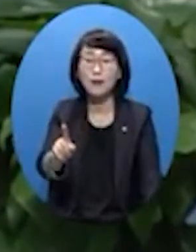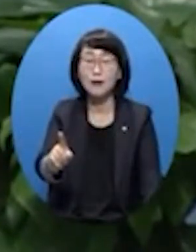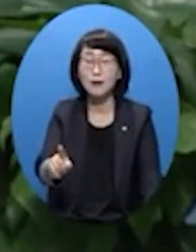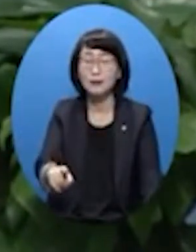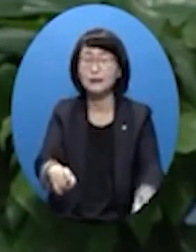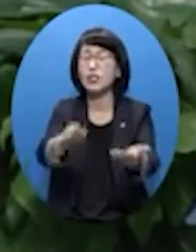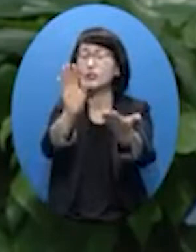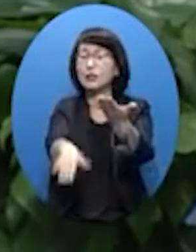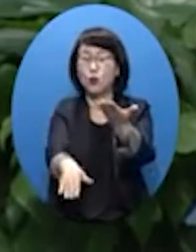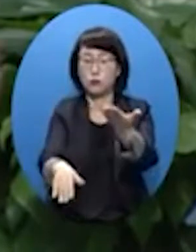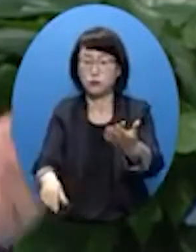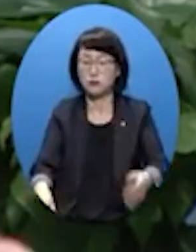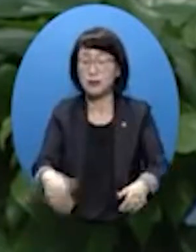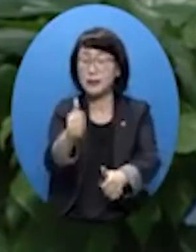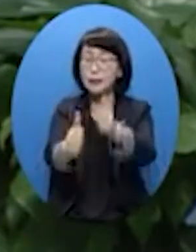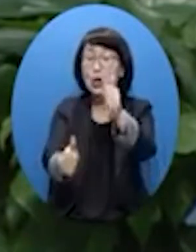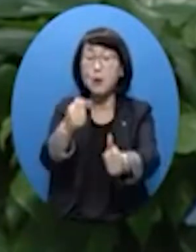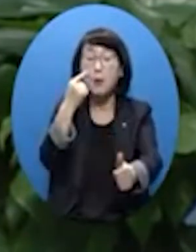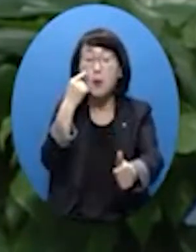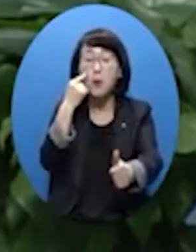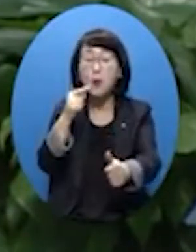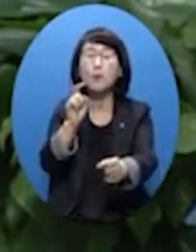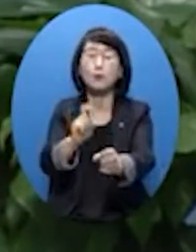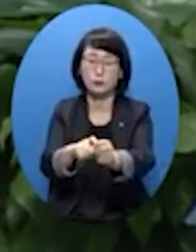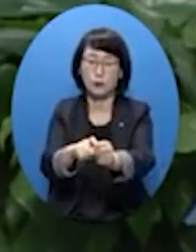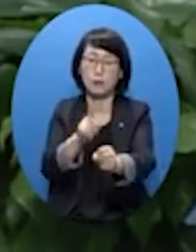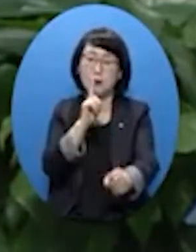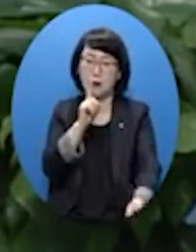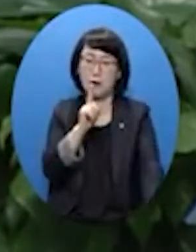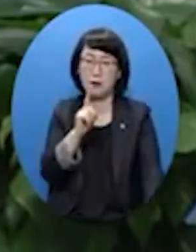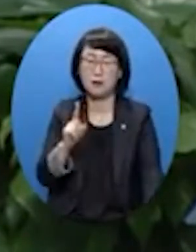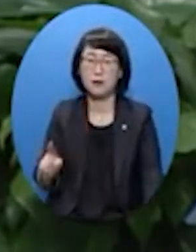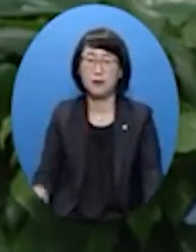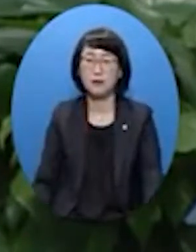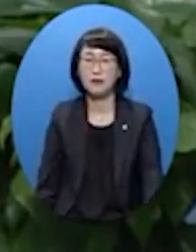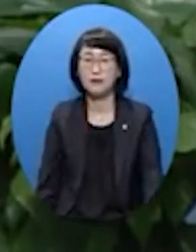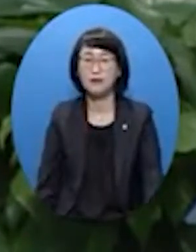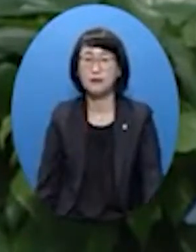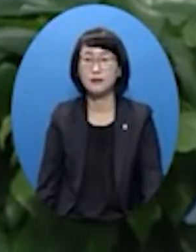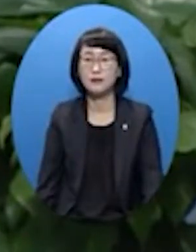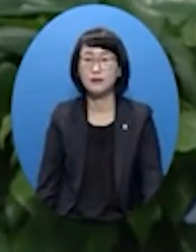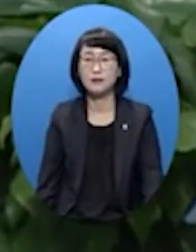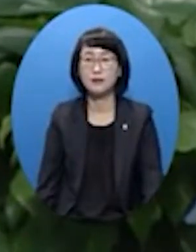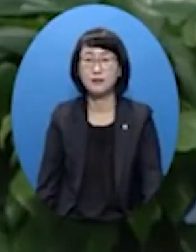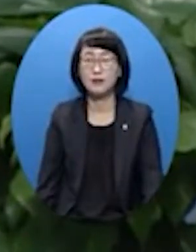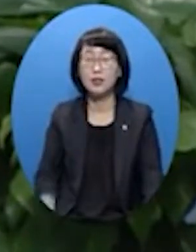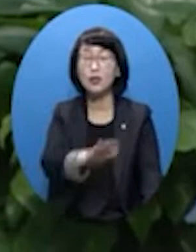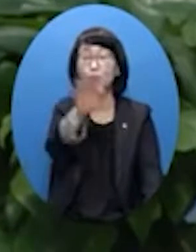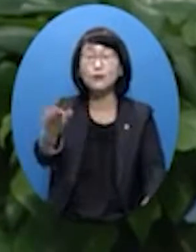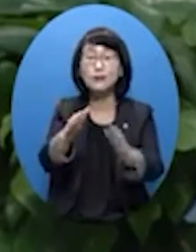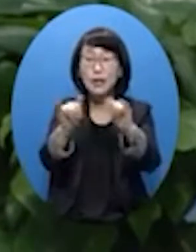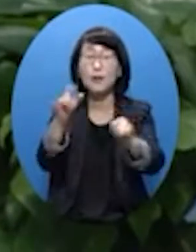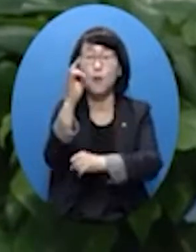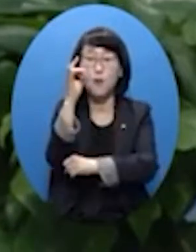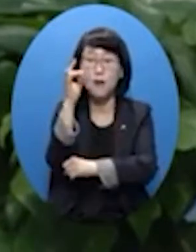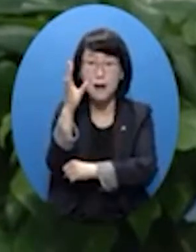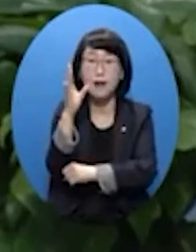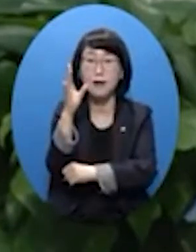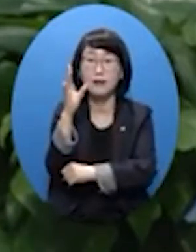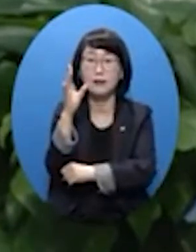낮추시고 시험 하기 위함이었다고 성경은 말씀하고 있는 것입니다 우리 인간이 원래